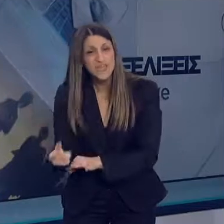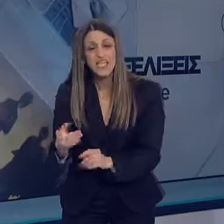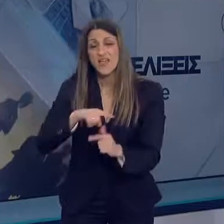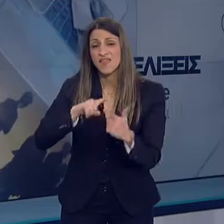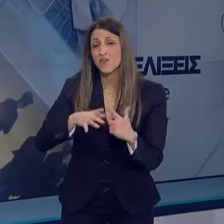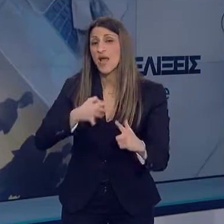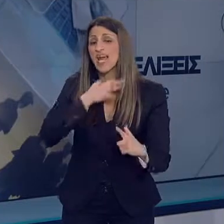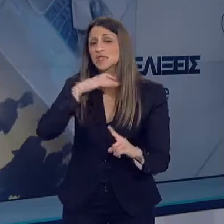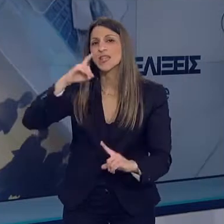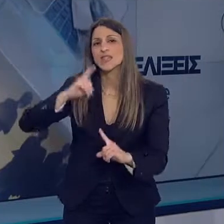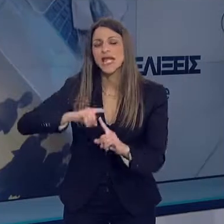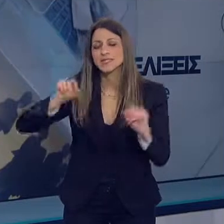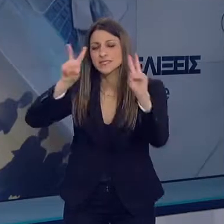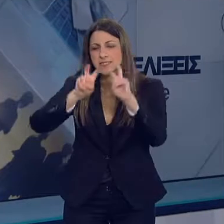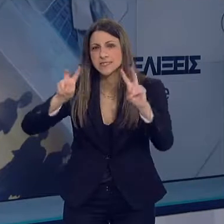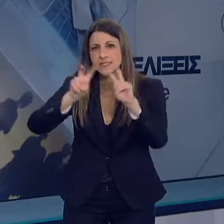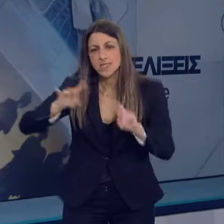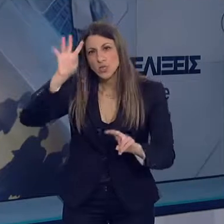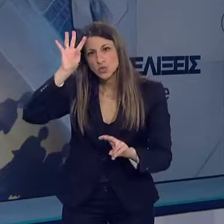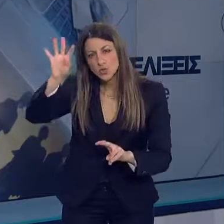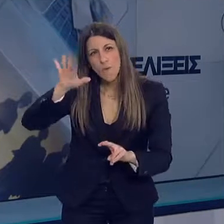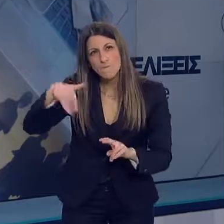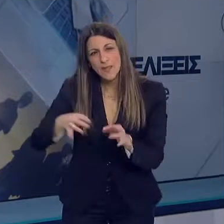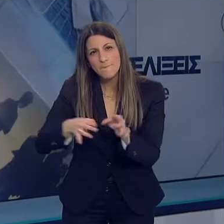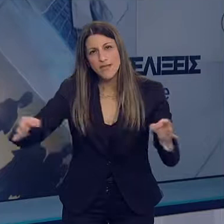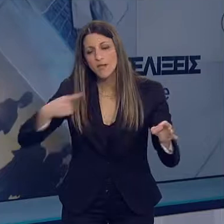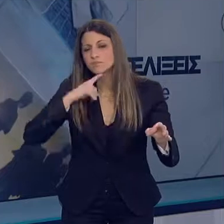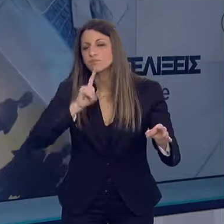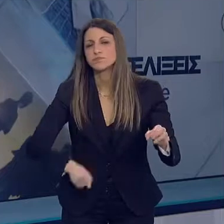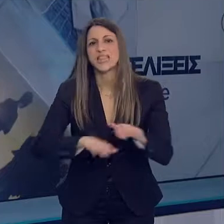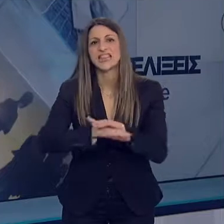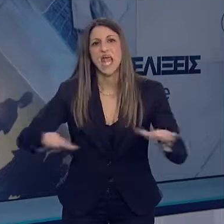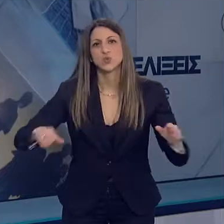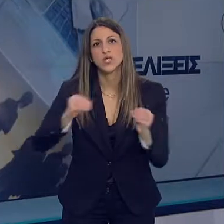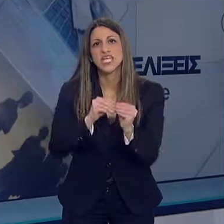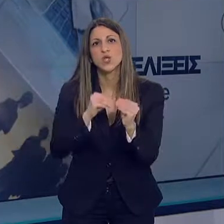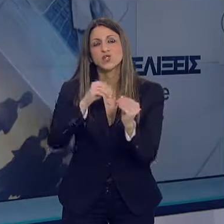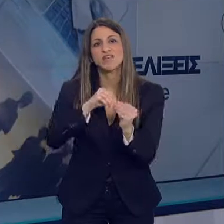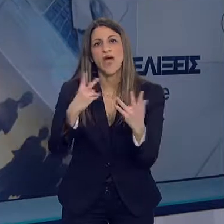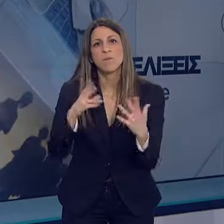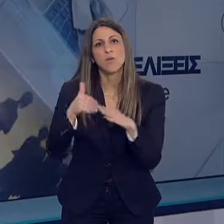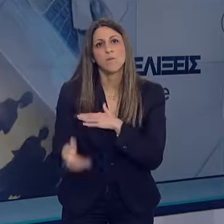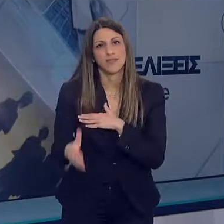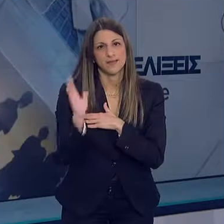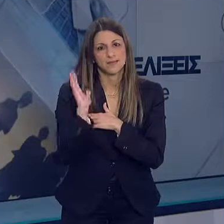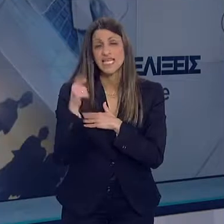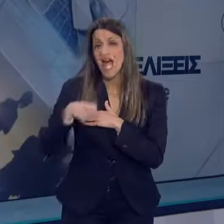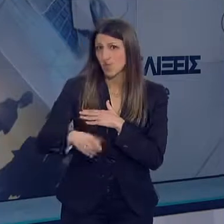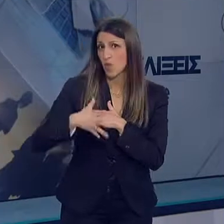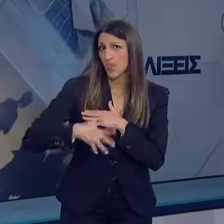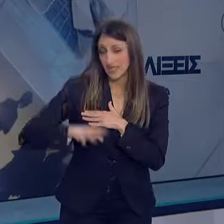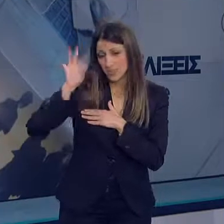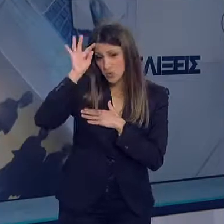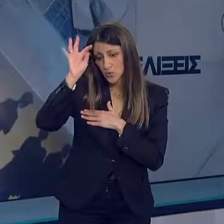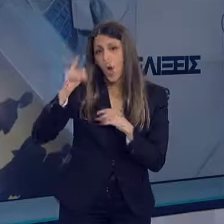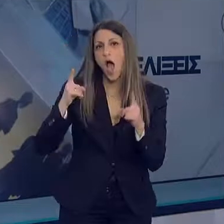να αποφασίσετε τη σταδιακή άρση των μέτρων, ίσως μετά τις 27 Απριλίου? Δεν τη θέλετε την εικόνα αυτή για να λάβετε